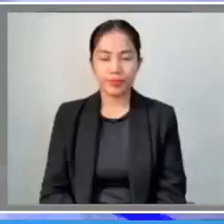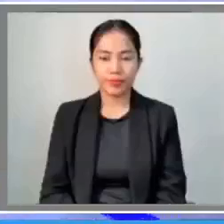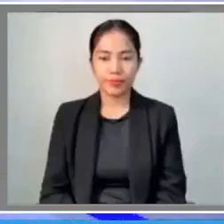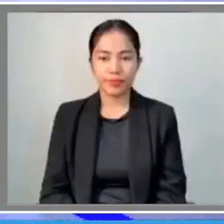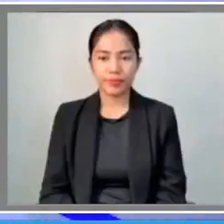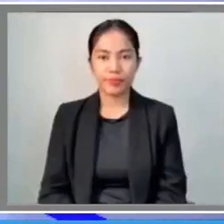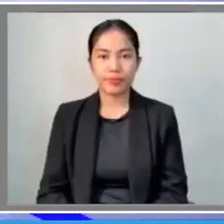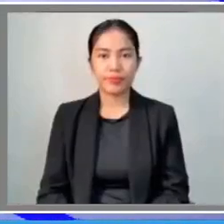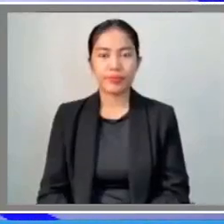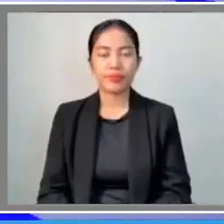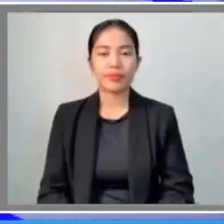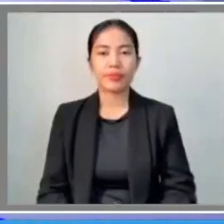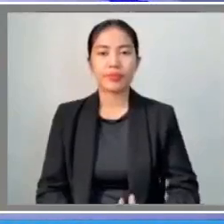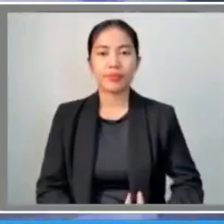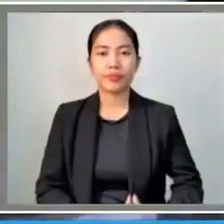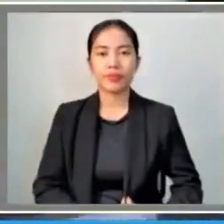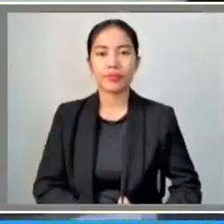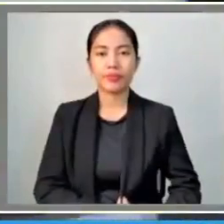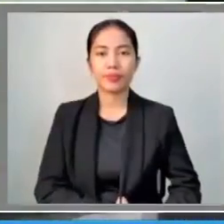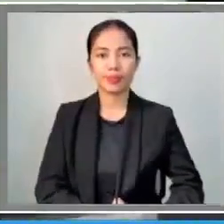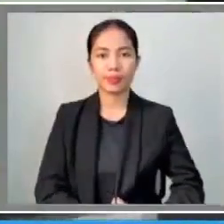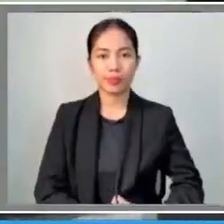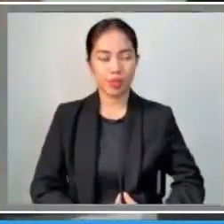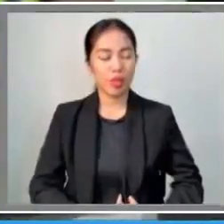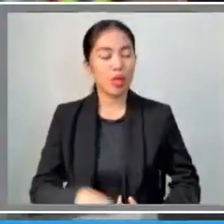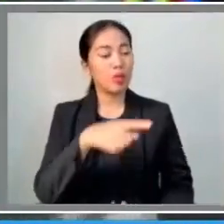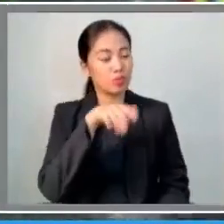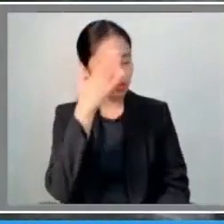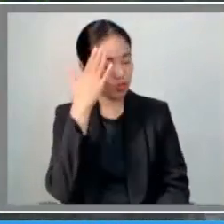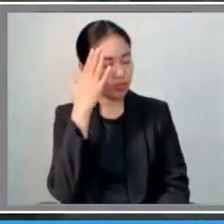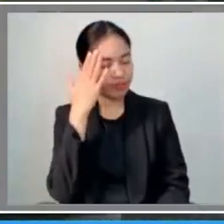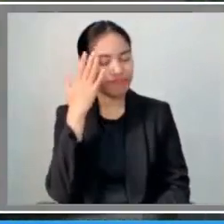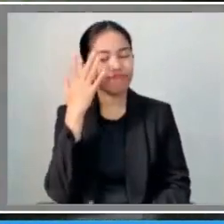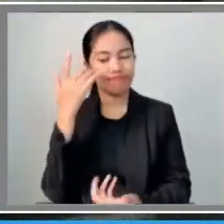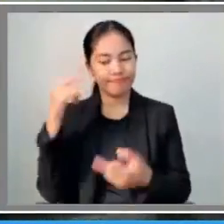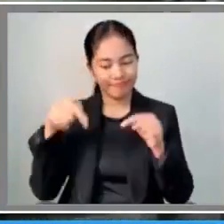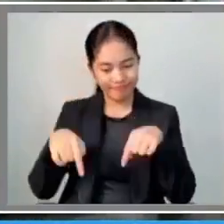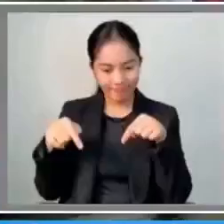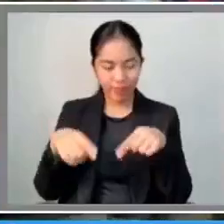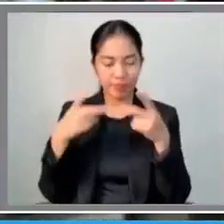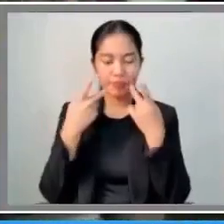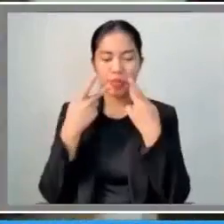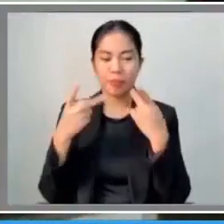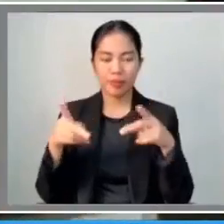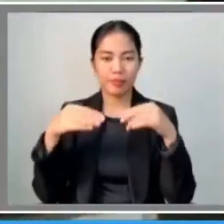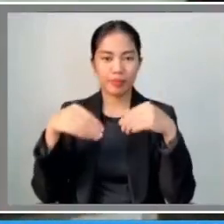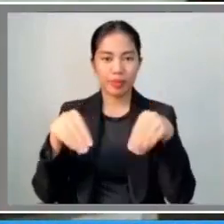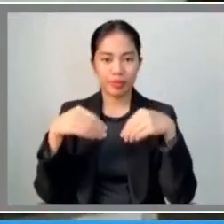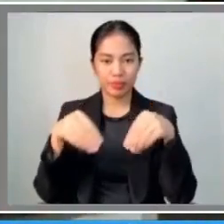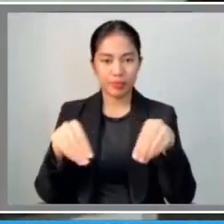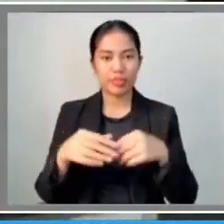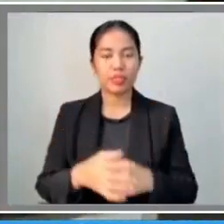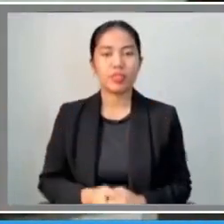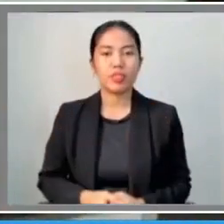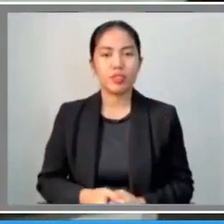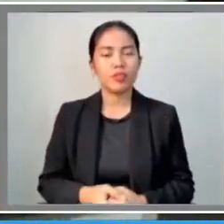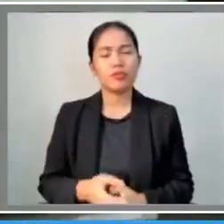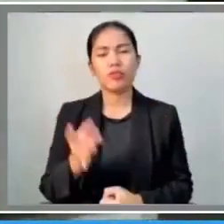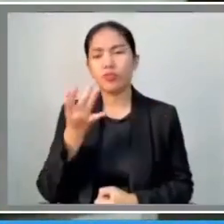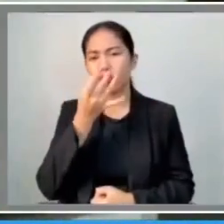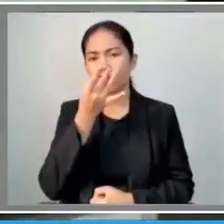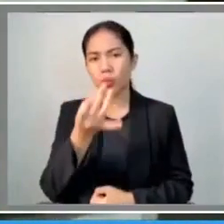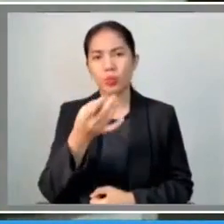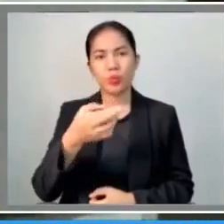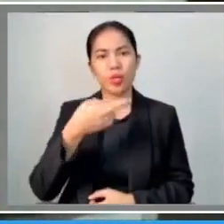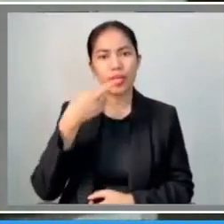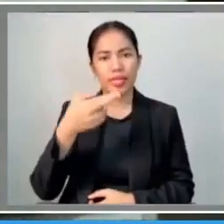Alam mo, Connie Raffy, sa pag-iikot nga natin dito sa Calasieu Public Market, mabibilang na lamang itong mga rice retailers na nagbebenta nga ng 41